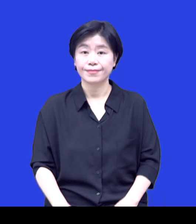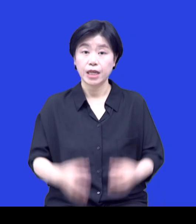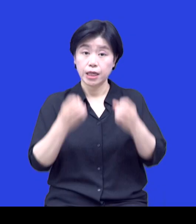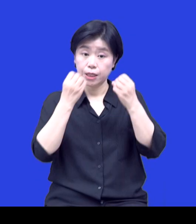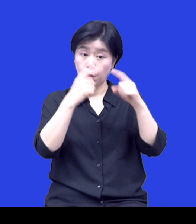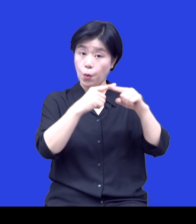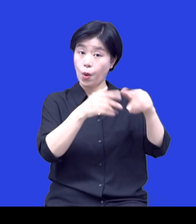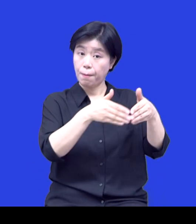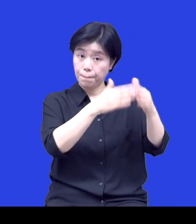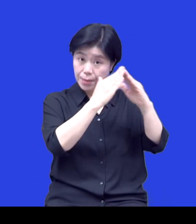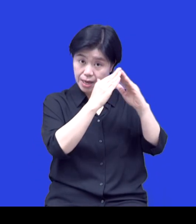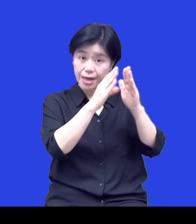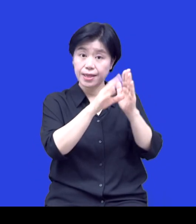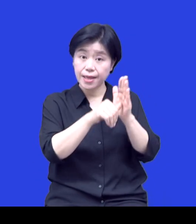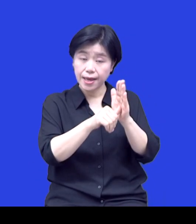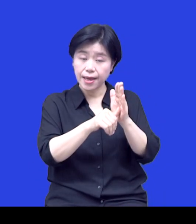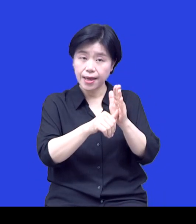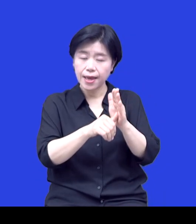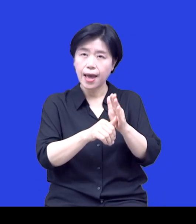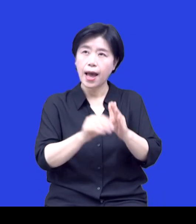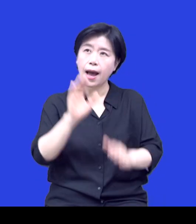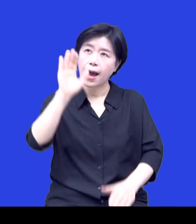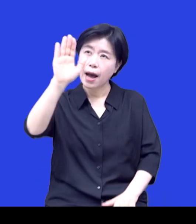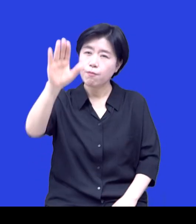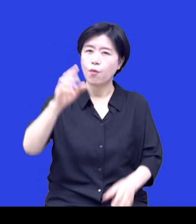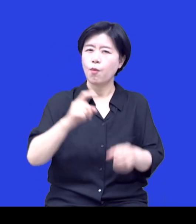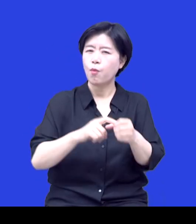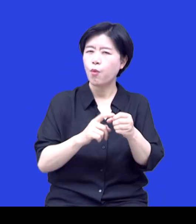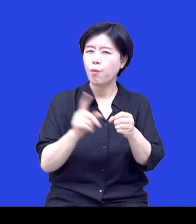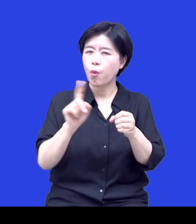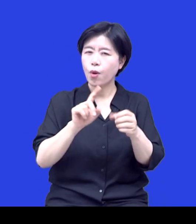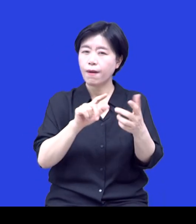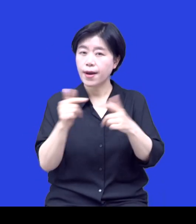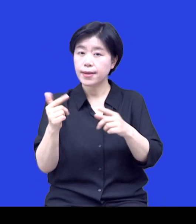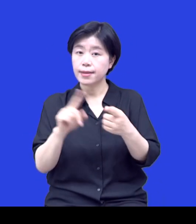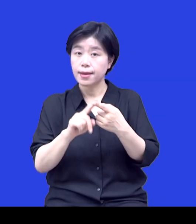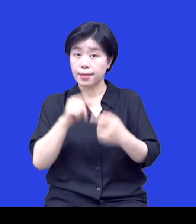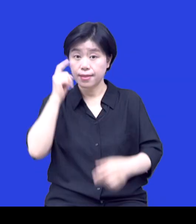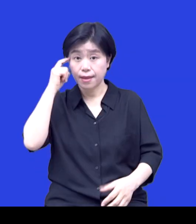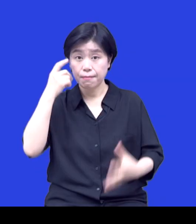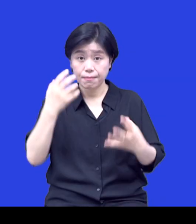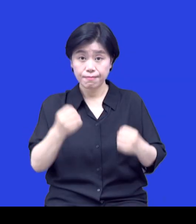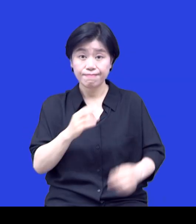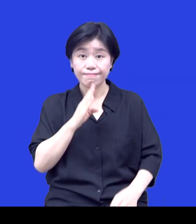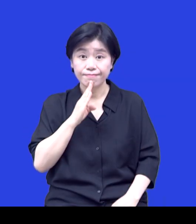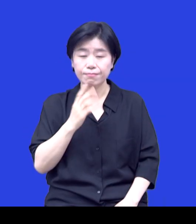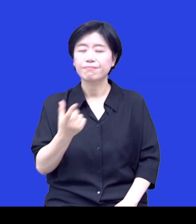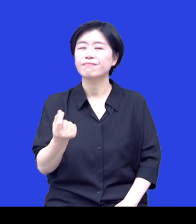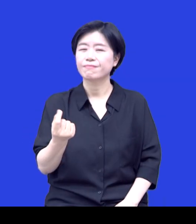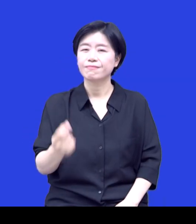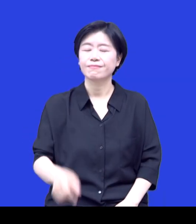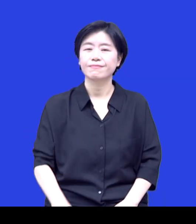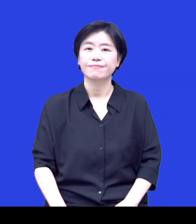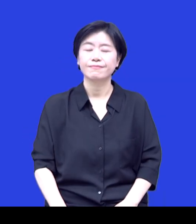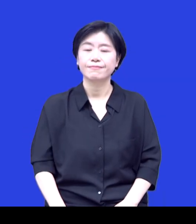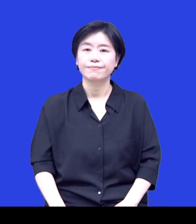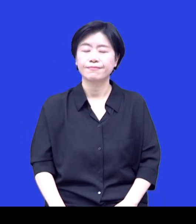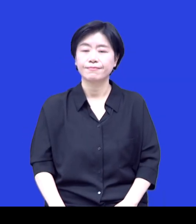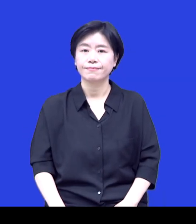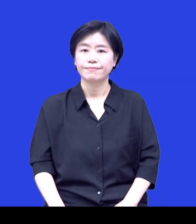개척하시면서 어떻게 보면 목회 방향, 네. 목표 같은 것도 좀 많이 변화가 있었겠네요. 예, 그렇죠. 그래서 저는